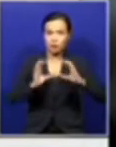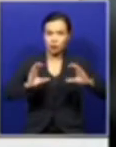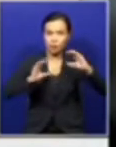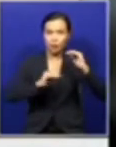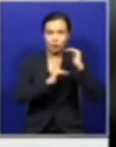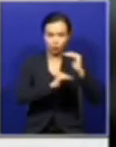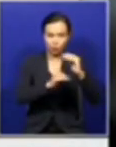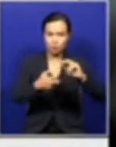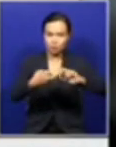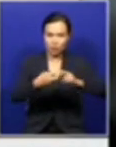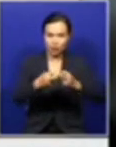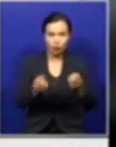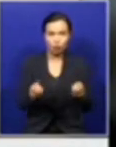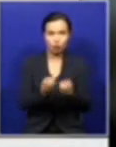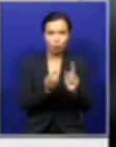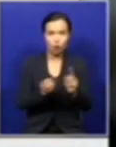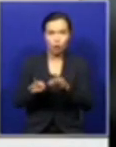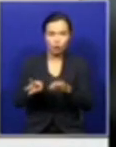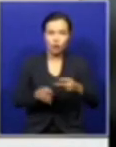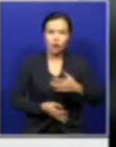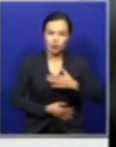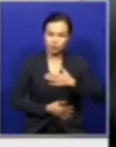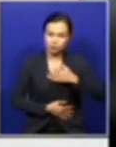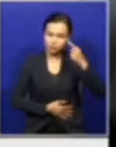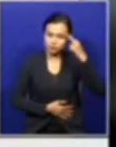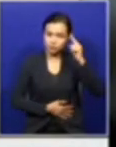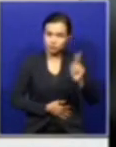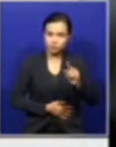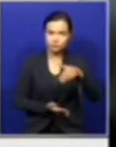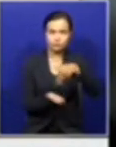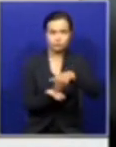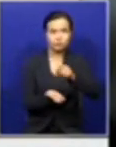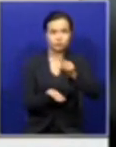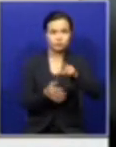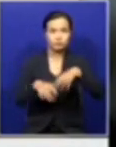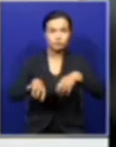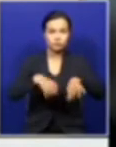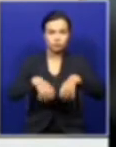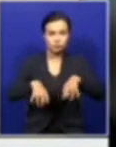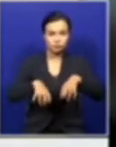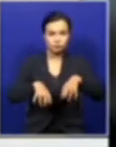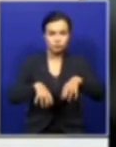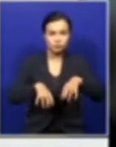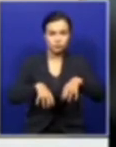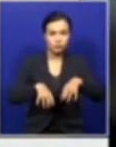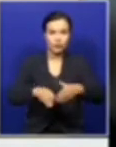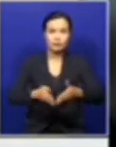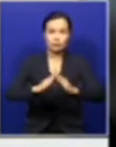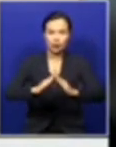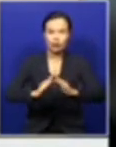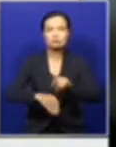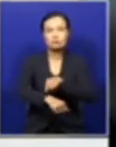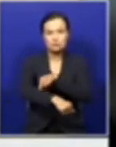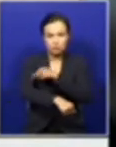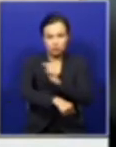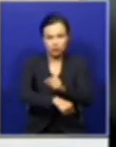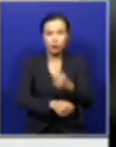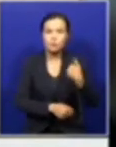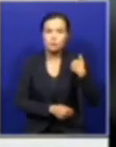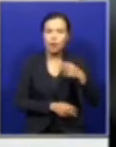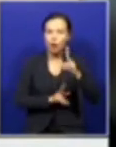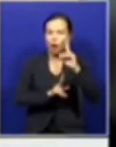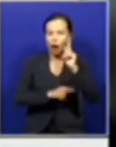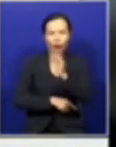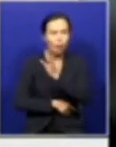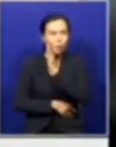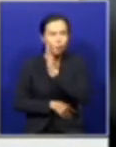เกิดขึ้นมานะครับมุมมองผมเราตั้งศูนย์บริหารควบคุมโควิดล่าช้านะครับมีข่าวลือมากมาย